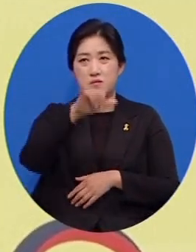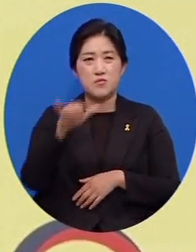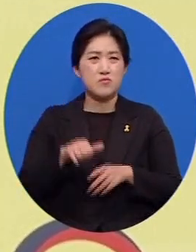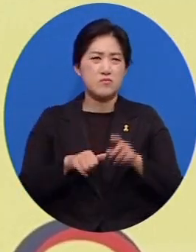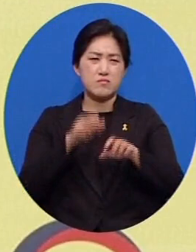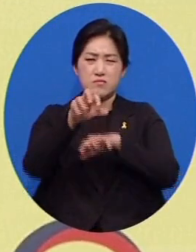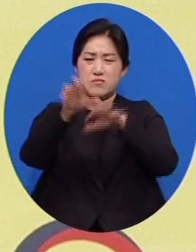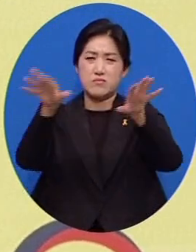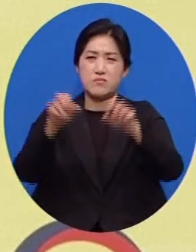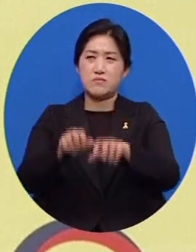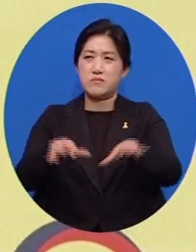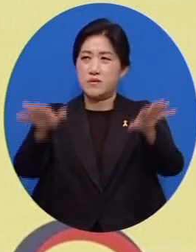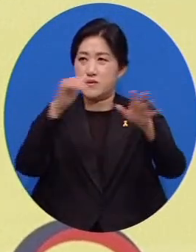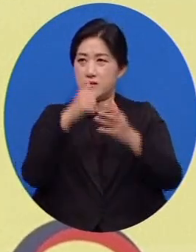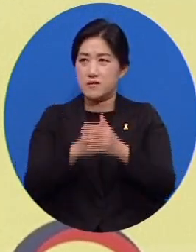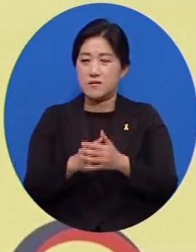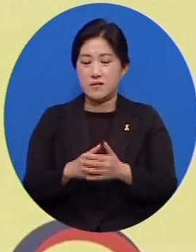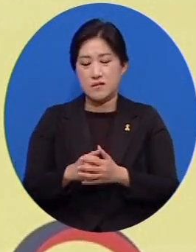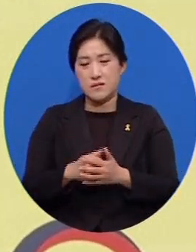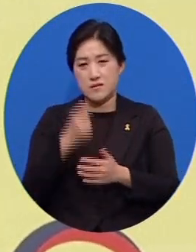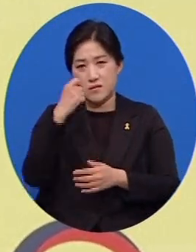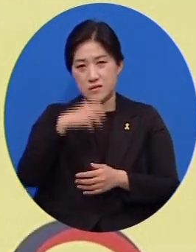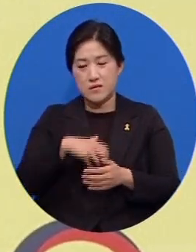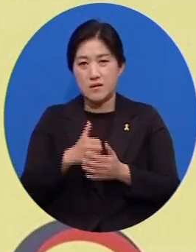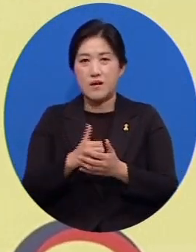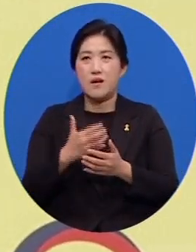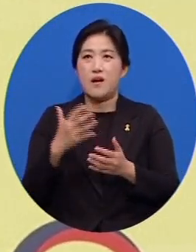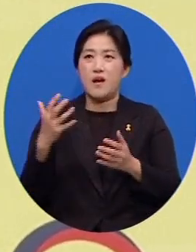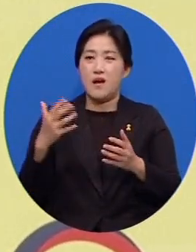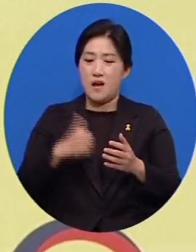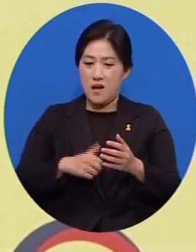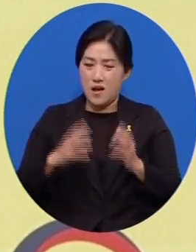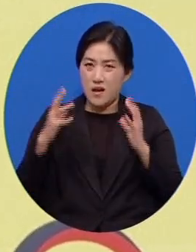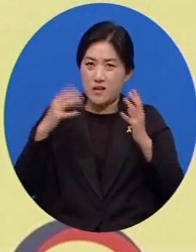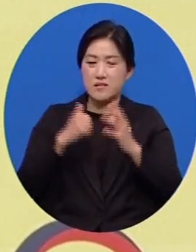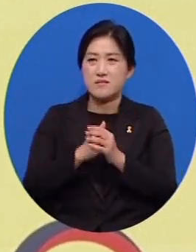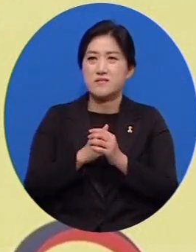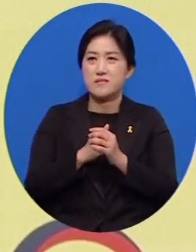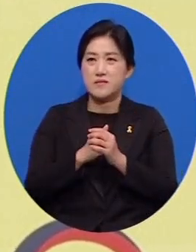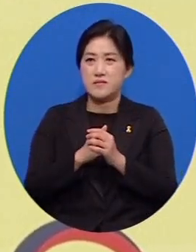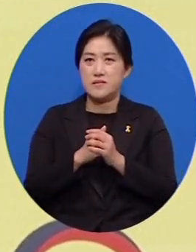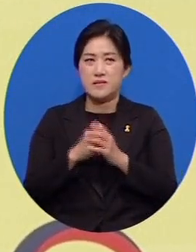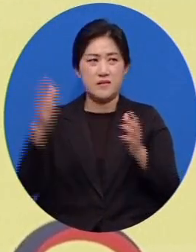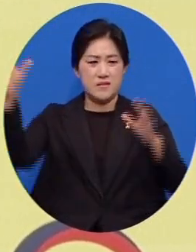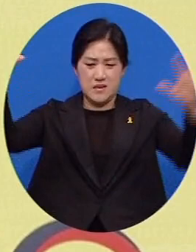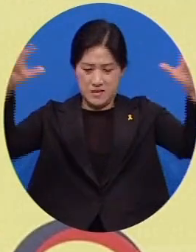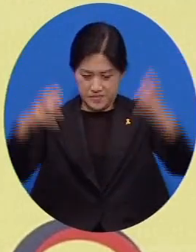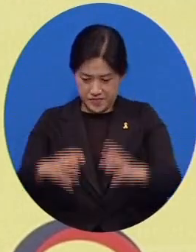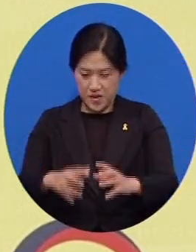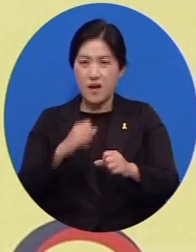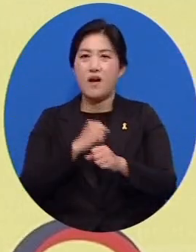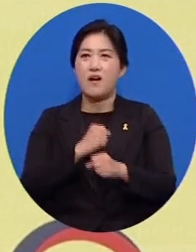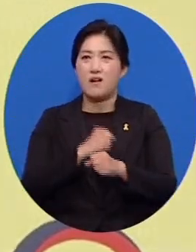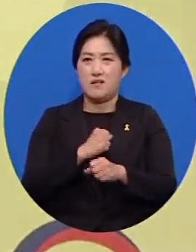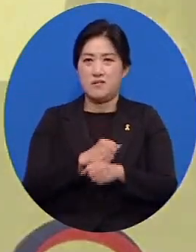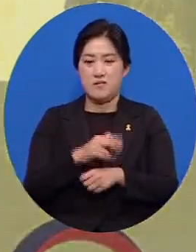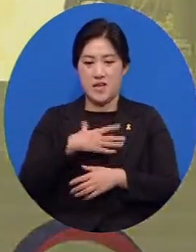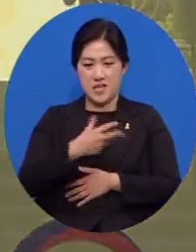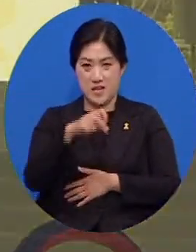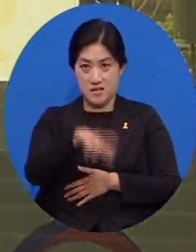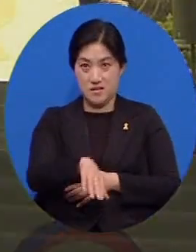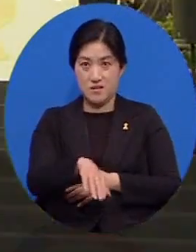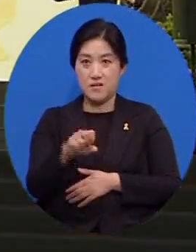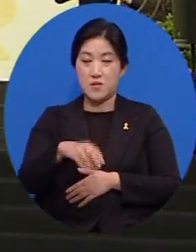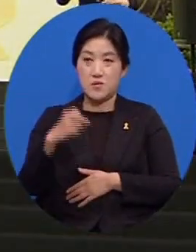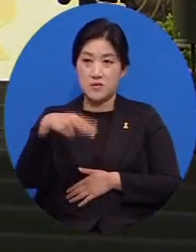있습니다. 가엾은 내 아이들 모두 한 곳, 이곳 안산으로 모으고 이 땅에 다시는 세월호